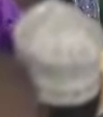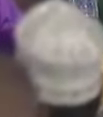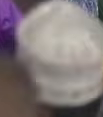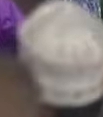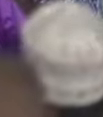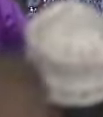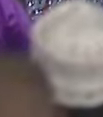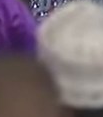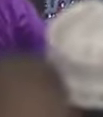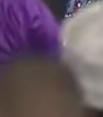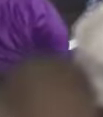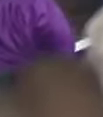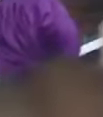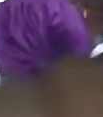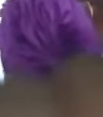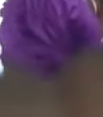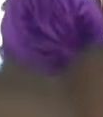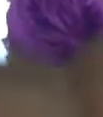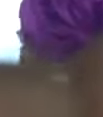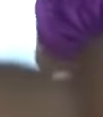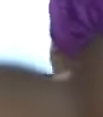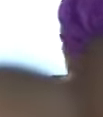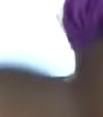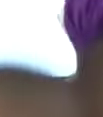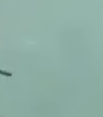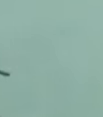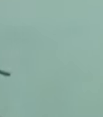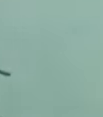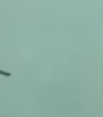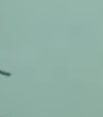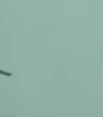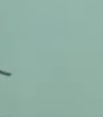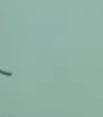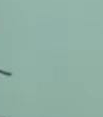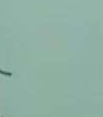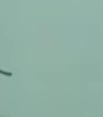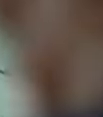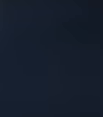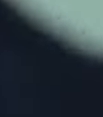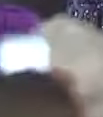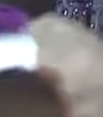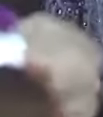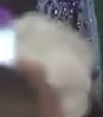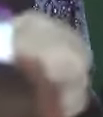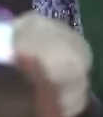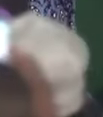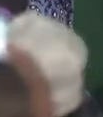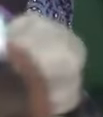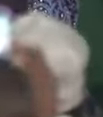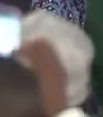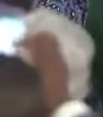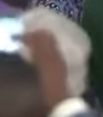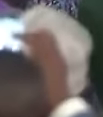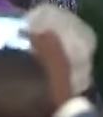Tumpongeze kwa makofi mheshimiwa rais anapotia sahihi. Na nitaomba sasa watasimama kando